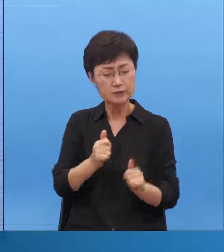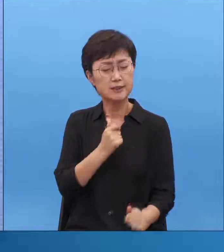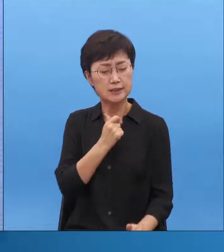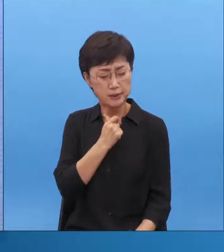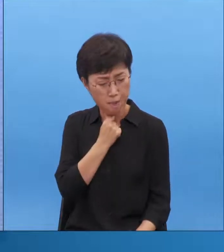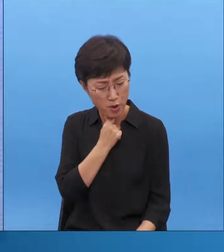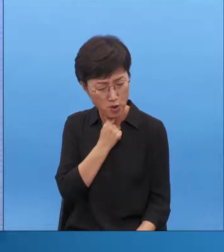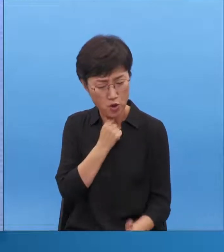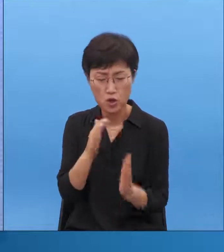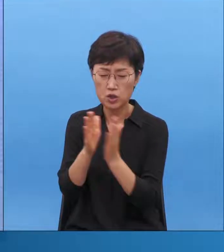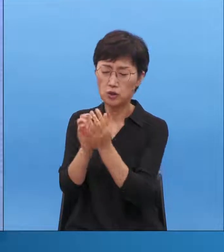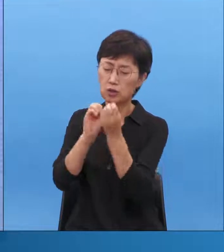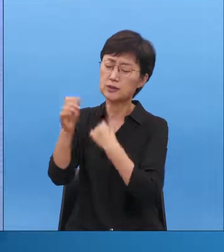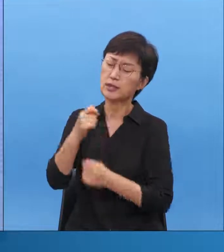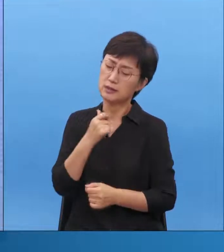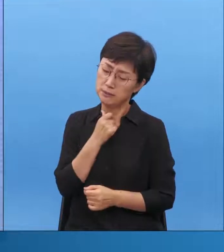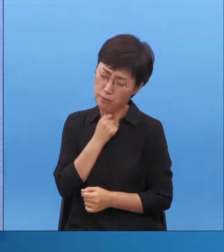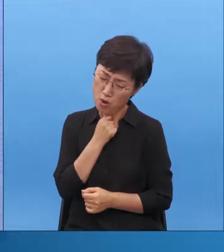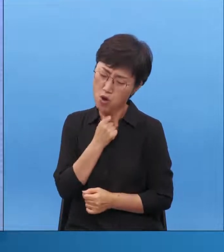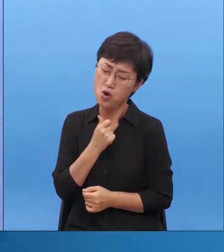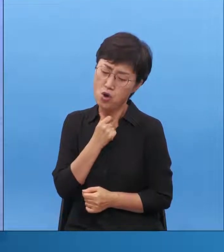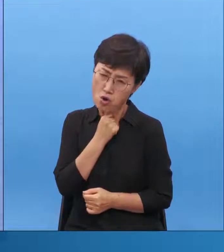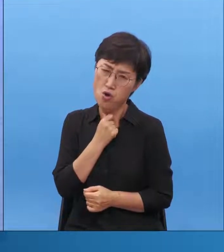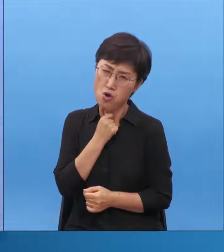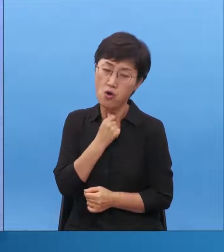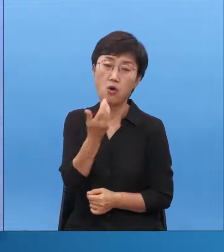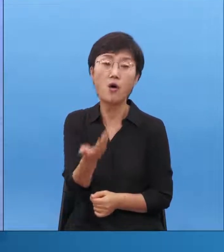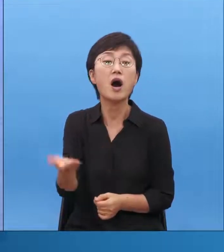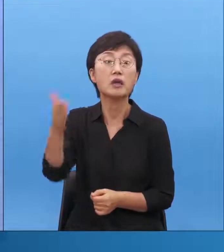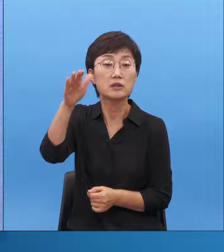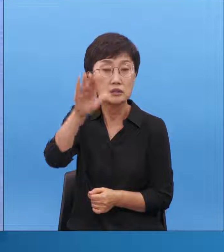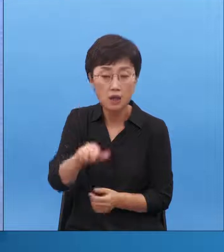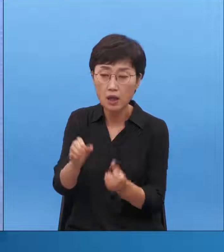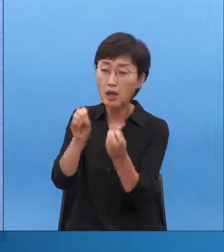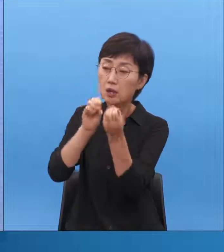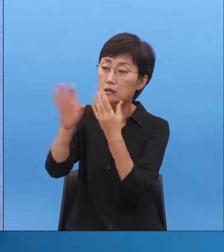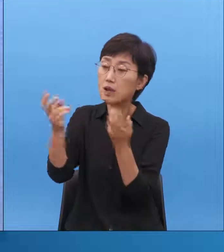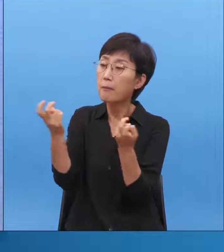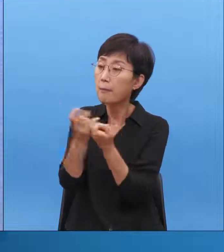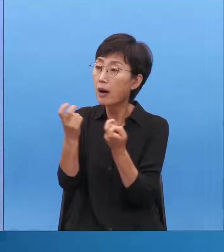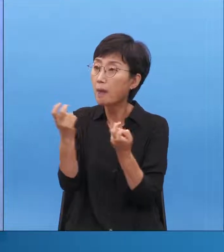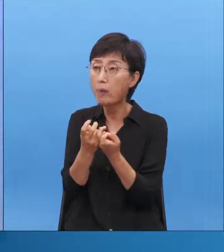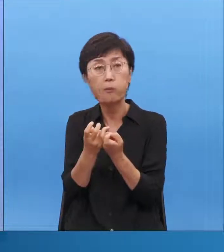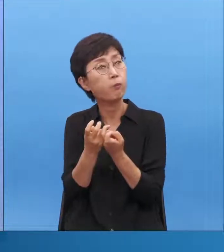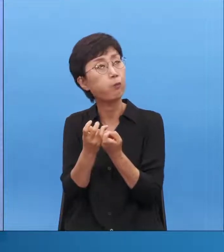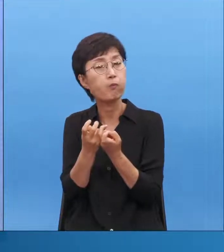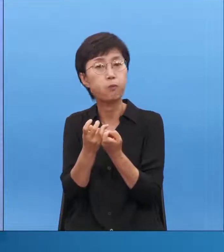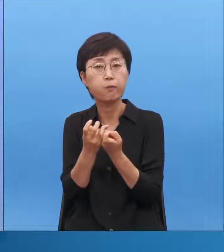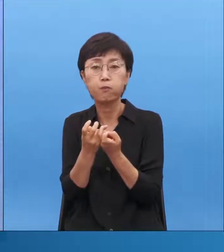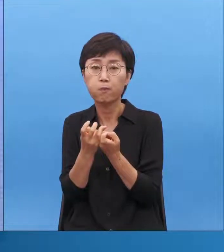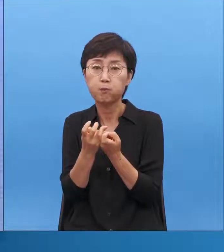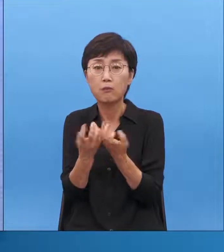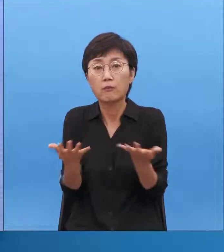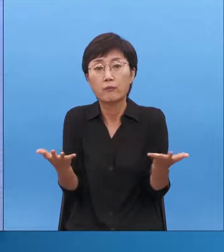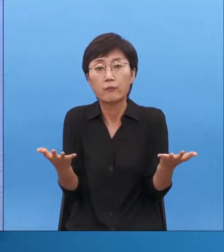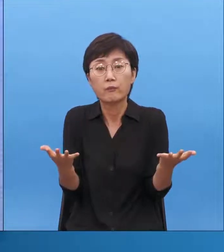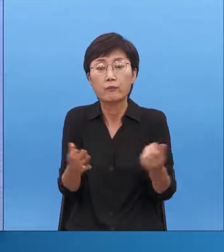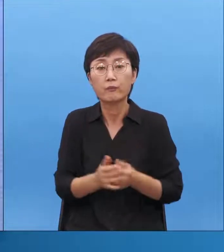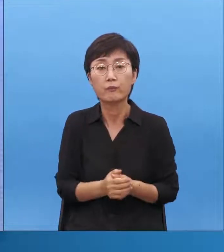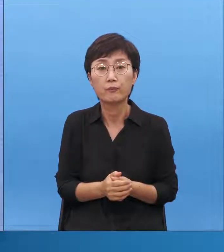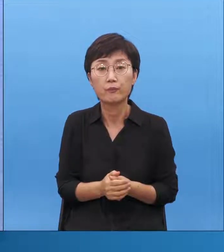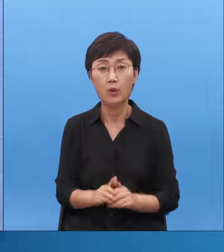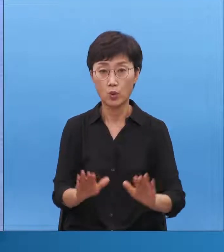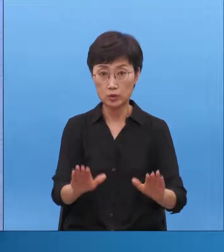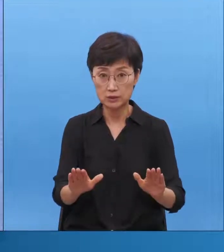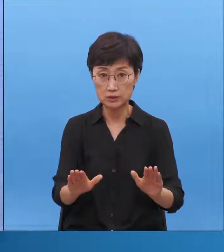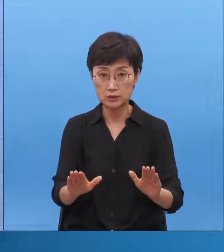응답받는 방법을 잘 몰라요. Now we say that we want to live a proper Christian life or that we want to receive answers, but we don't know how to receive 오늘 these